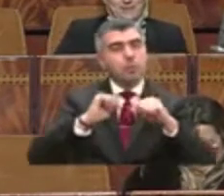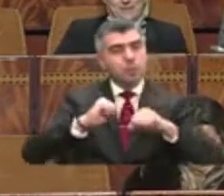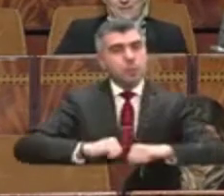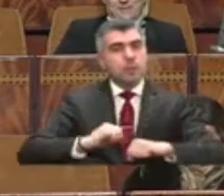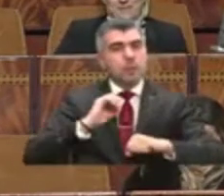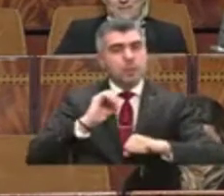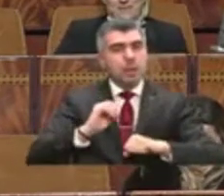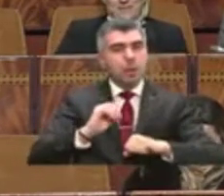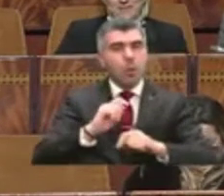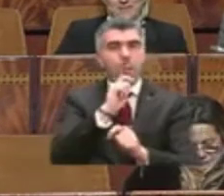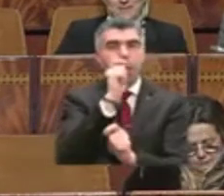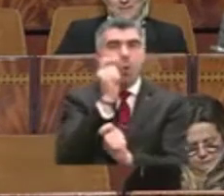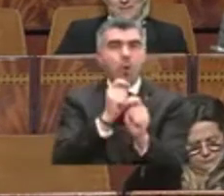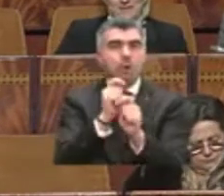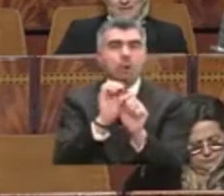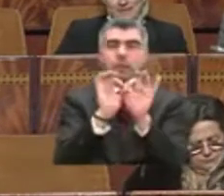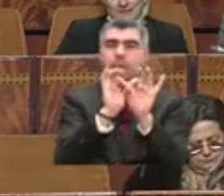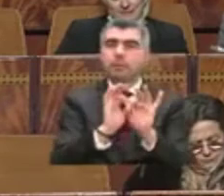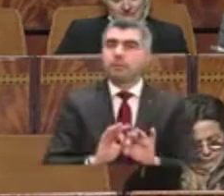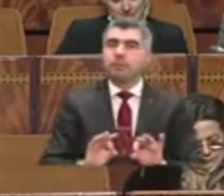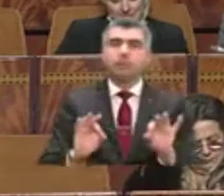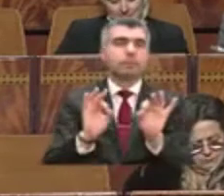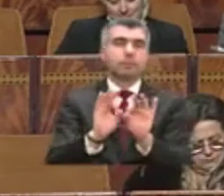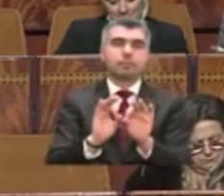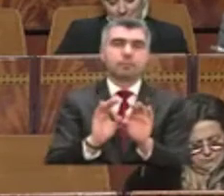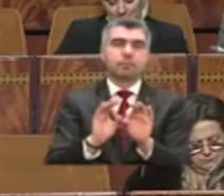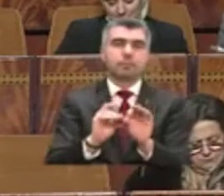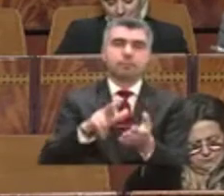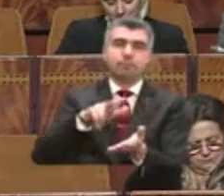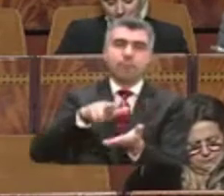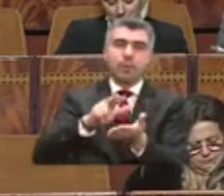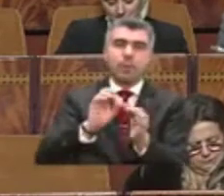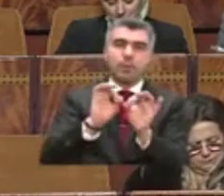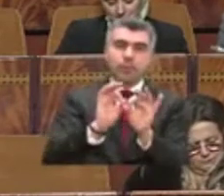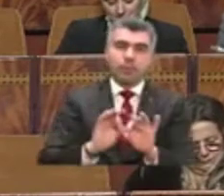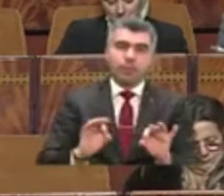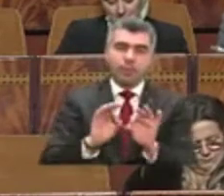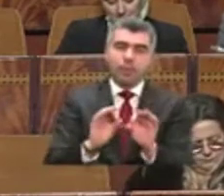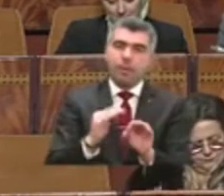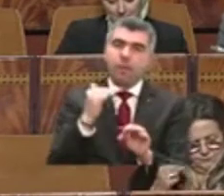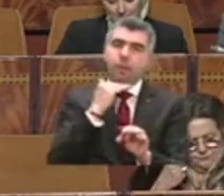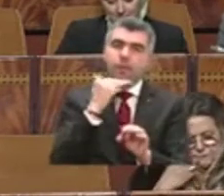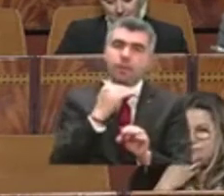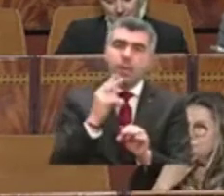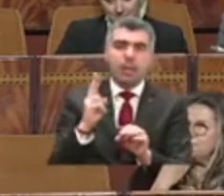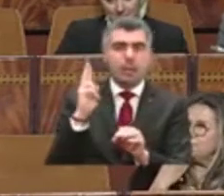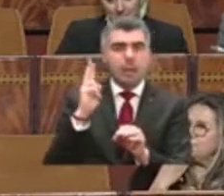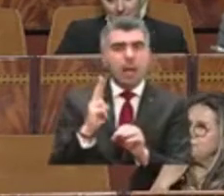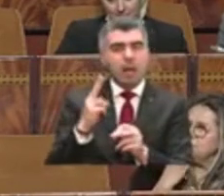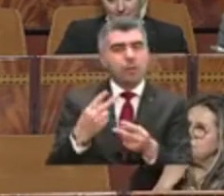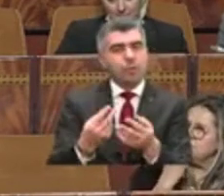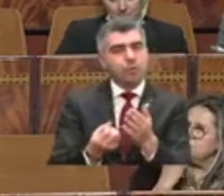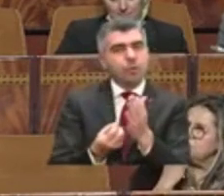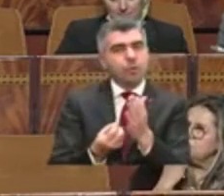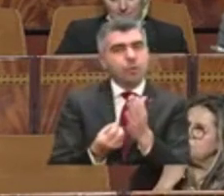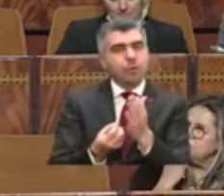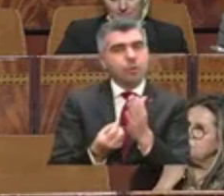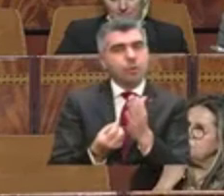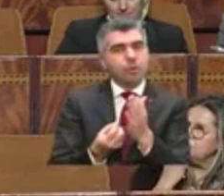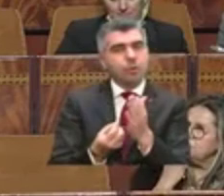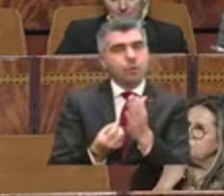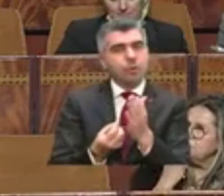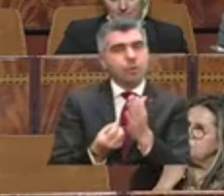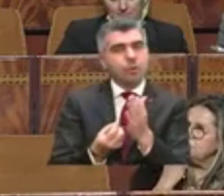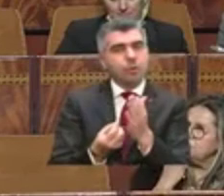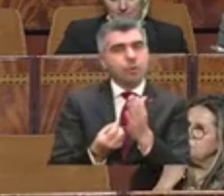الخاصة بها. لذا نطالبكم بالتسريع في إطلاق عملية الإنجاز لأن هذه الطرق كانت قد وصلت إلى حالة جد